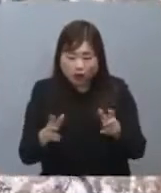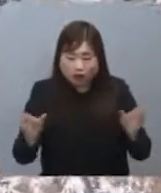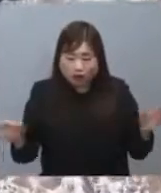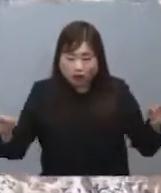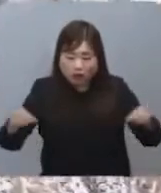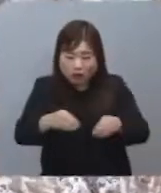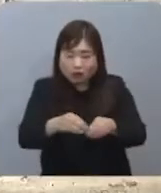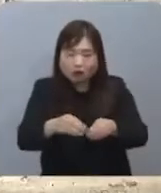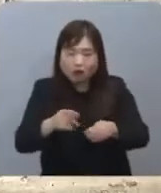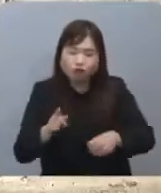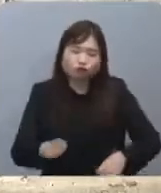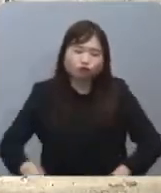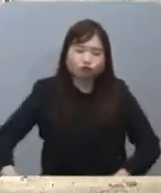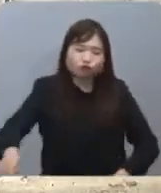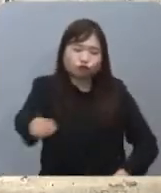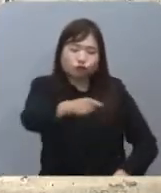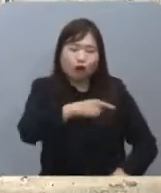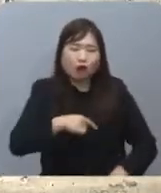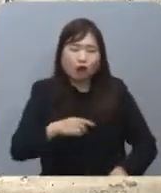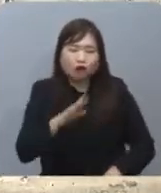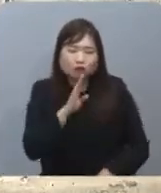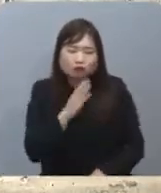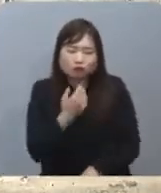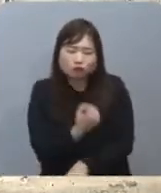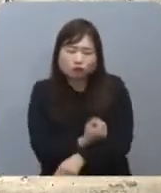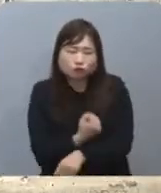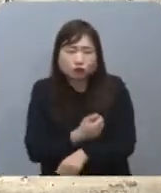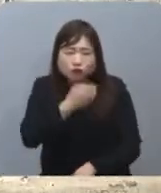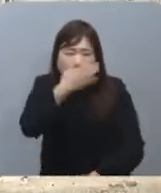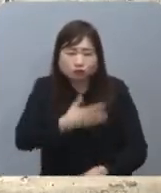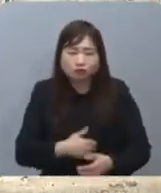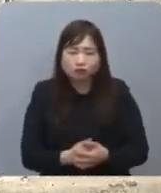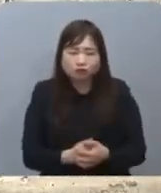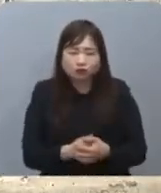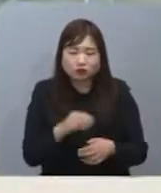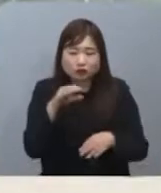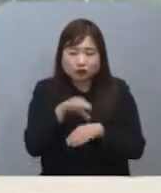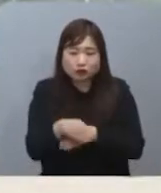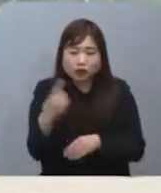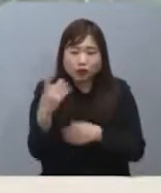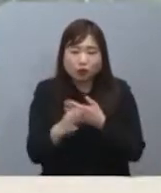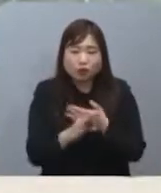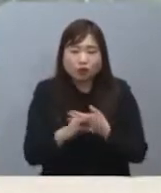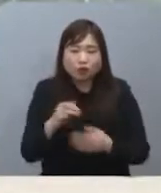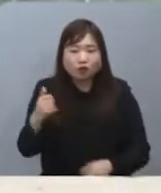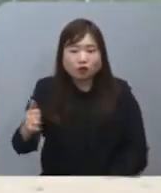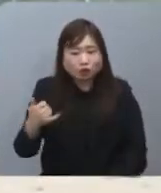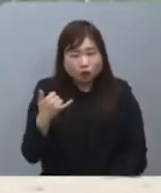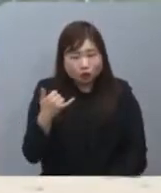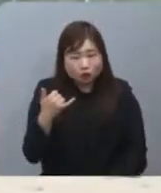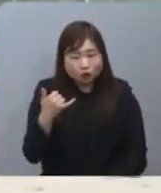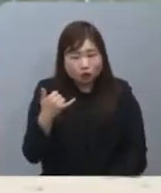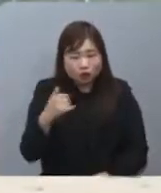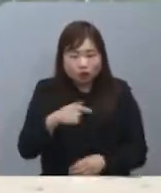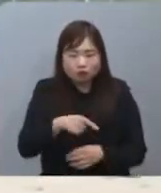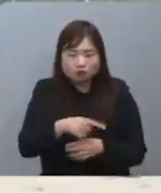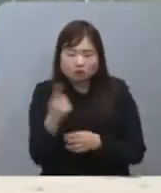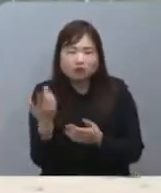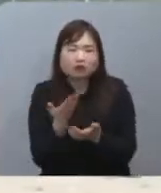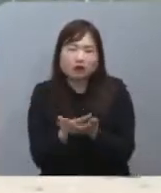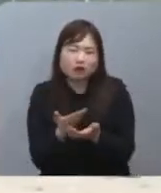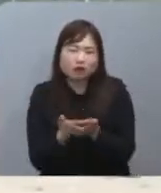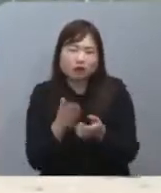도로로 우애 서 드나들 수 밖에 없는 상황입니다 차가 오면 온 전화를 해서 점토와 주 집사 이렇게 이제